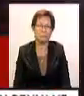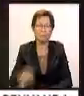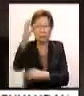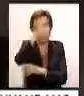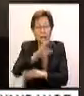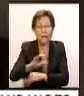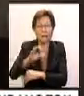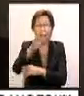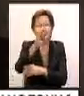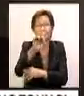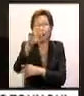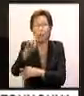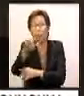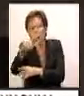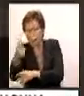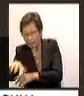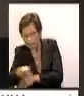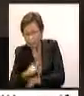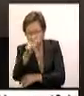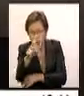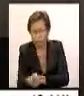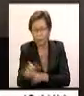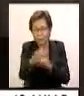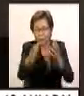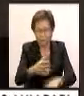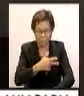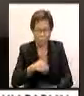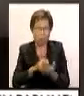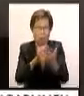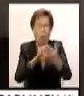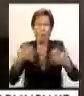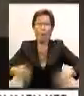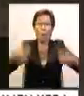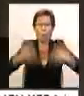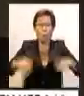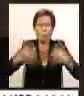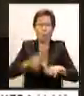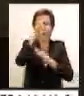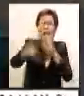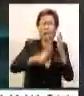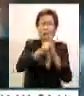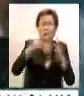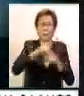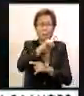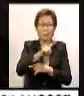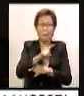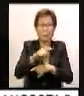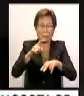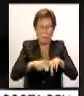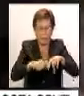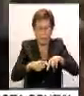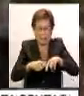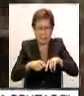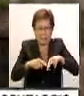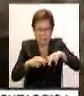Cari belut namun lain yang diperoleh. Seorang nelayan di Indonesia berdepan detik cemas lebih satu jam apabila kakinya dibelit